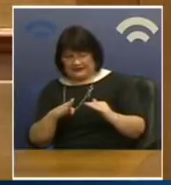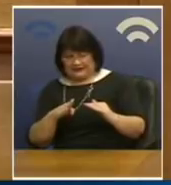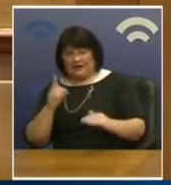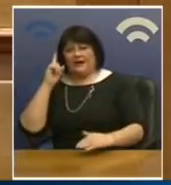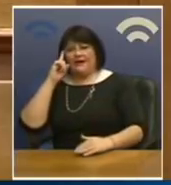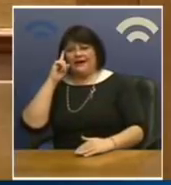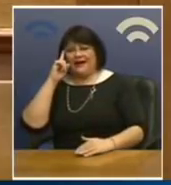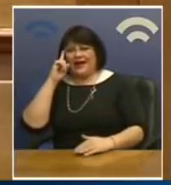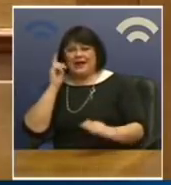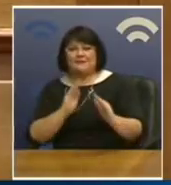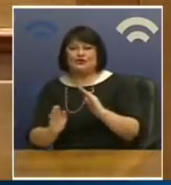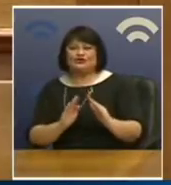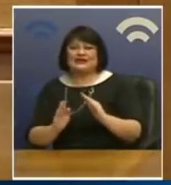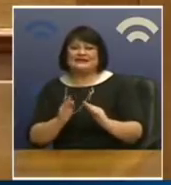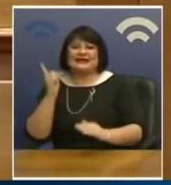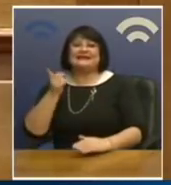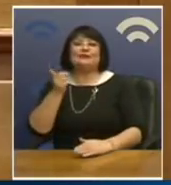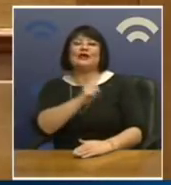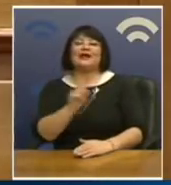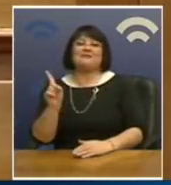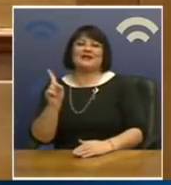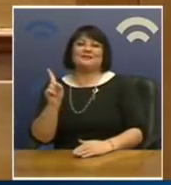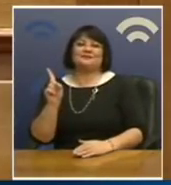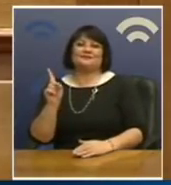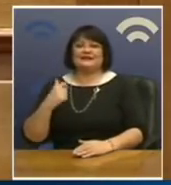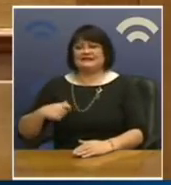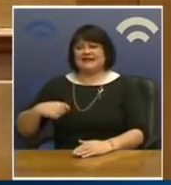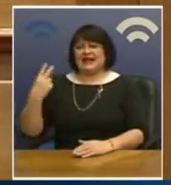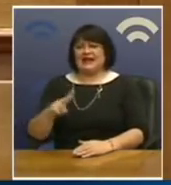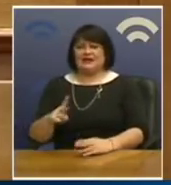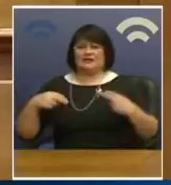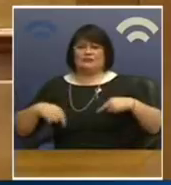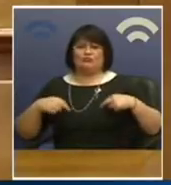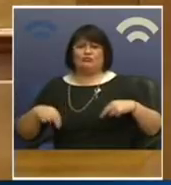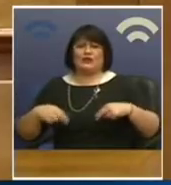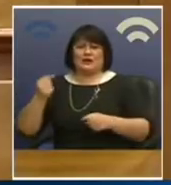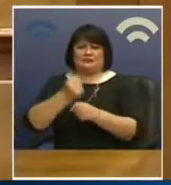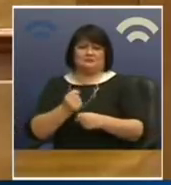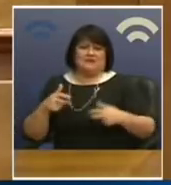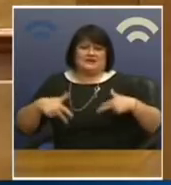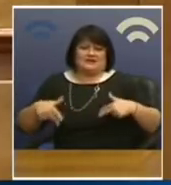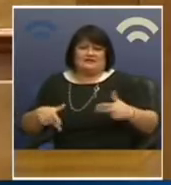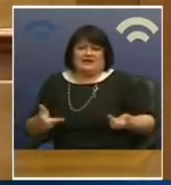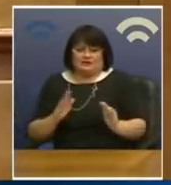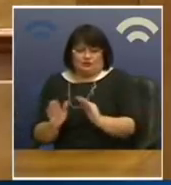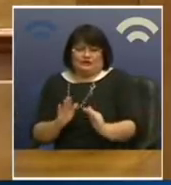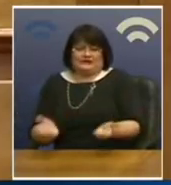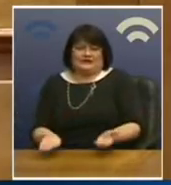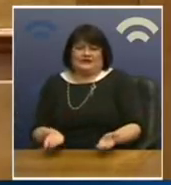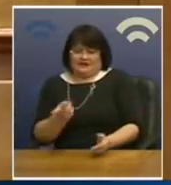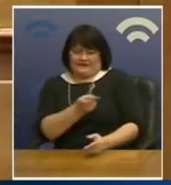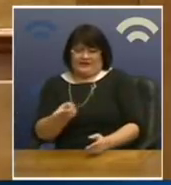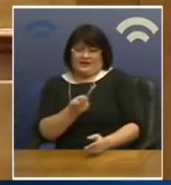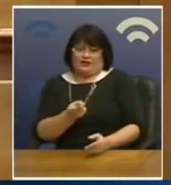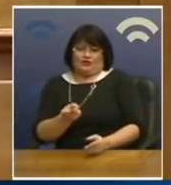για να διασφαλίσουν την ατιμωρησία των στελεχών τους που διετέλεσαν σε κυβερνητικές θέσεις. Οι ίδιες